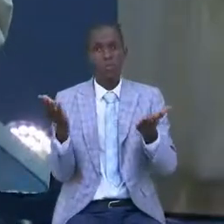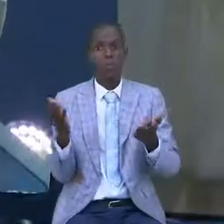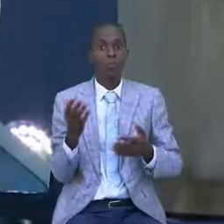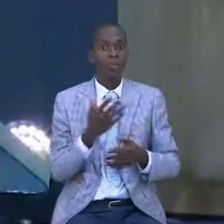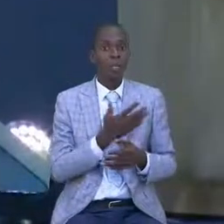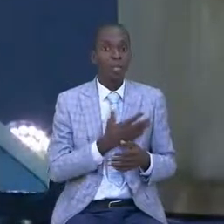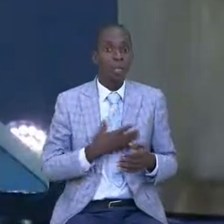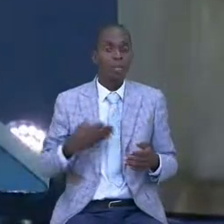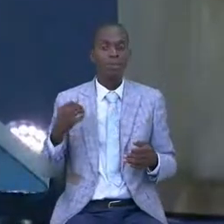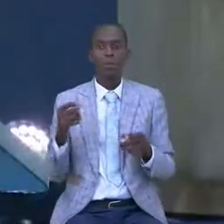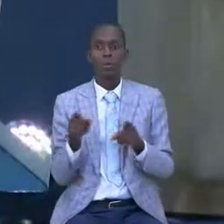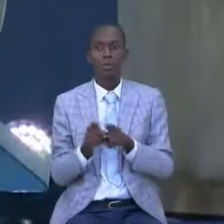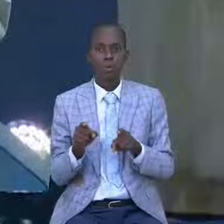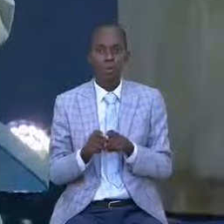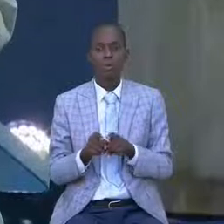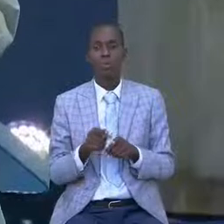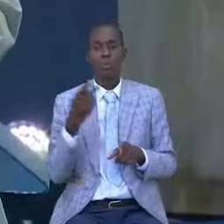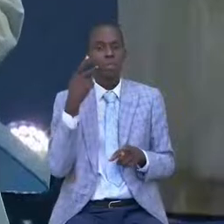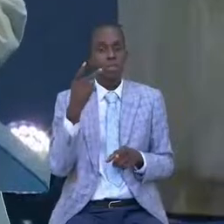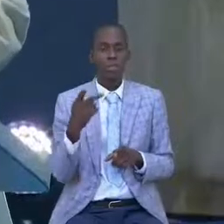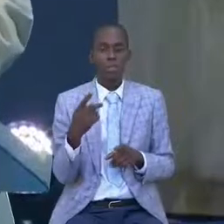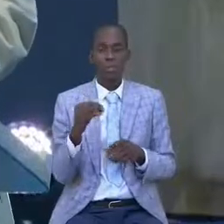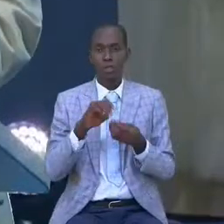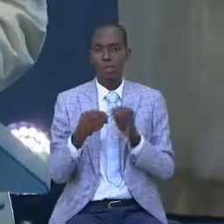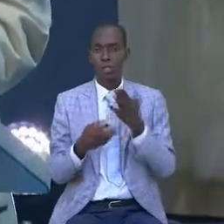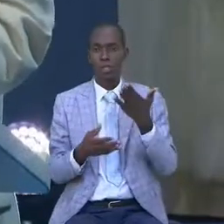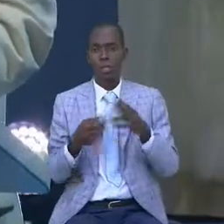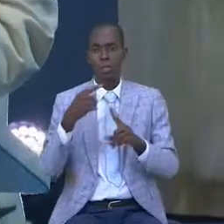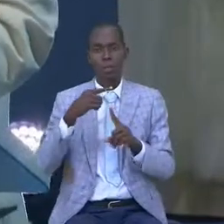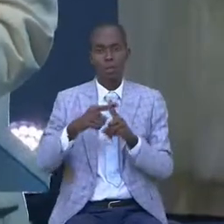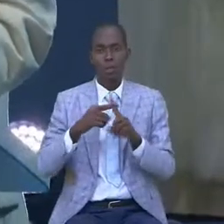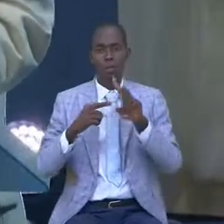téléphone, votre adresse